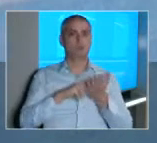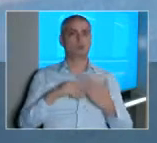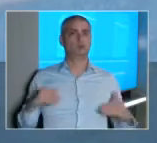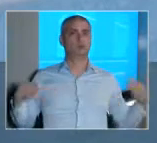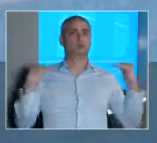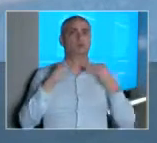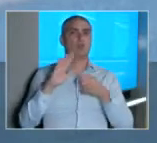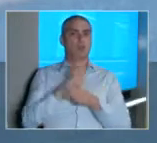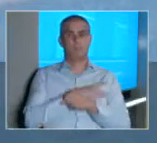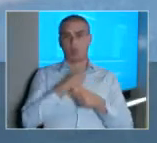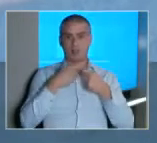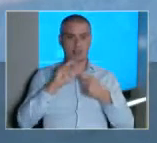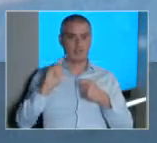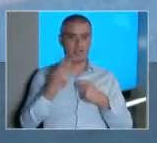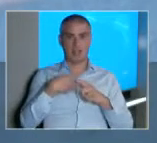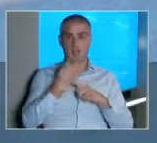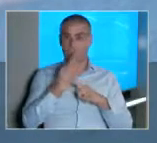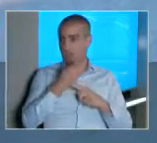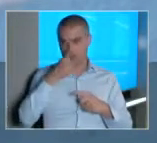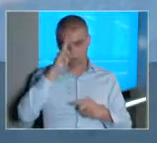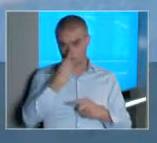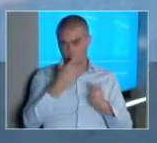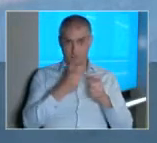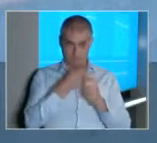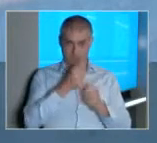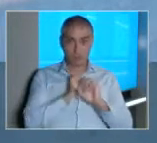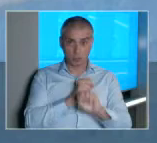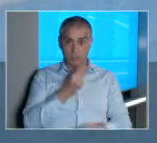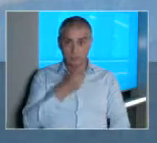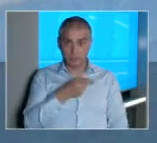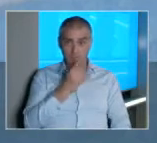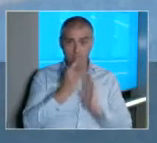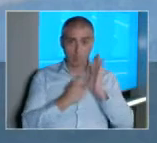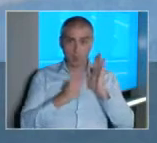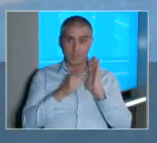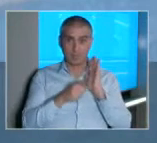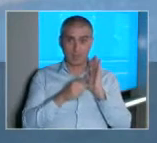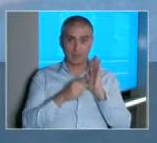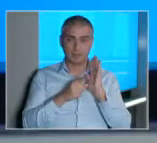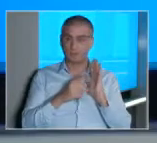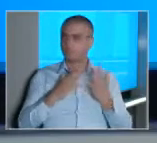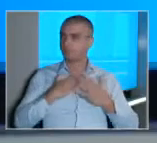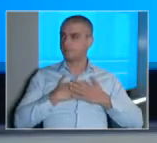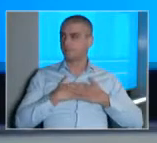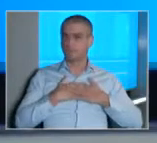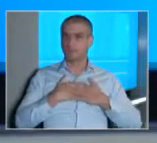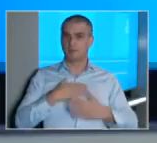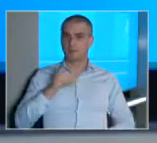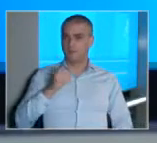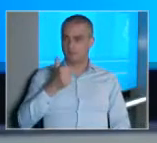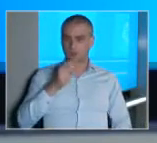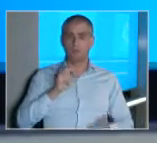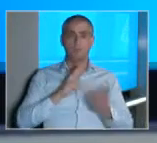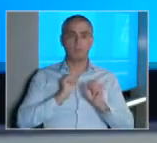שוויון מלאות לחברי הקהילה הגאה? הליכוד כמפלגה, היא תומכת בחוקים? אני קודם כל בעד